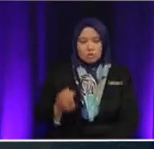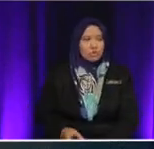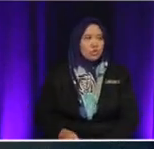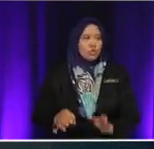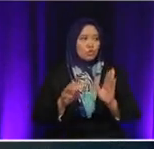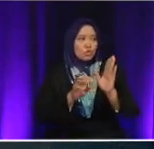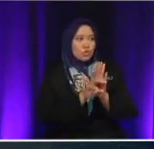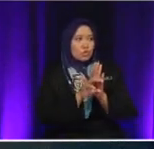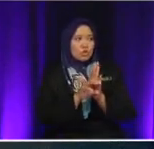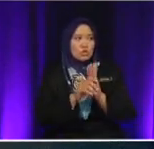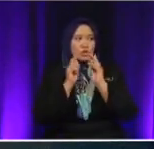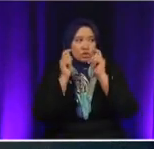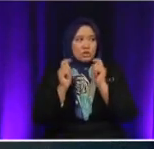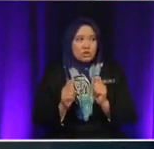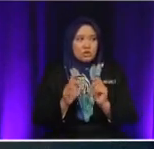lisan. Okey, siapa?